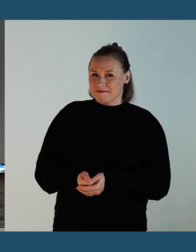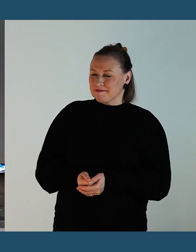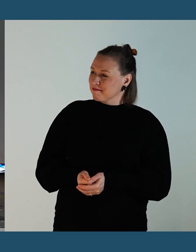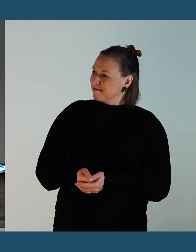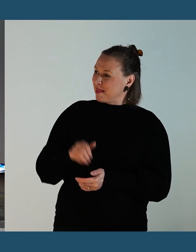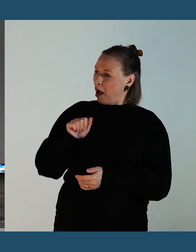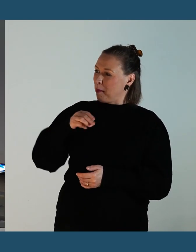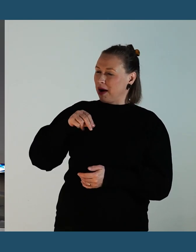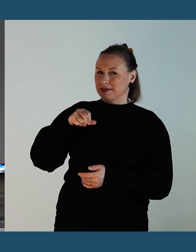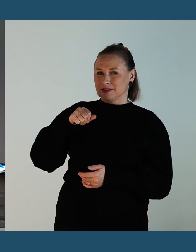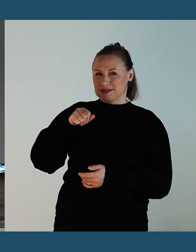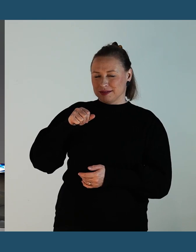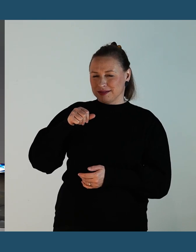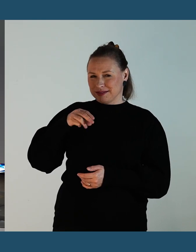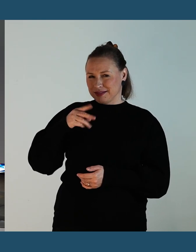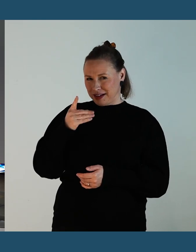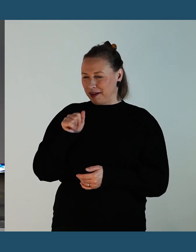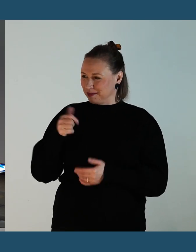Amanda, ole hyvä.